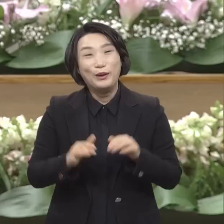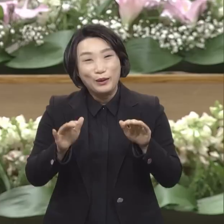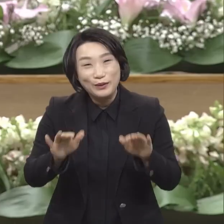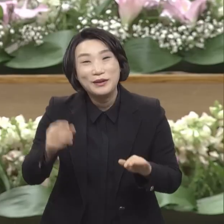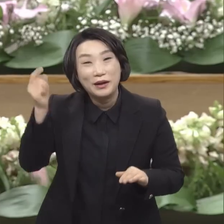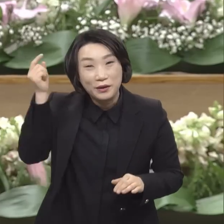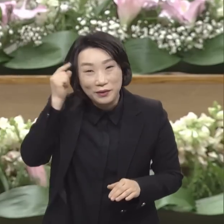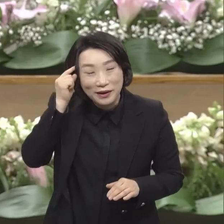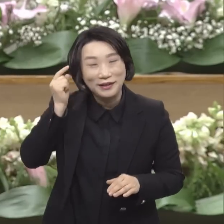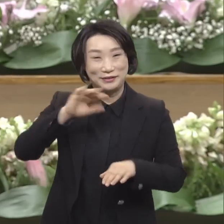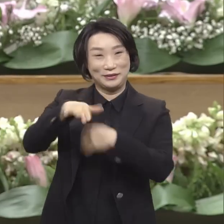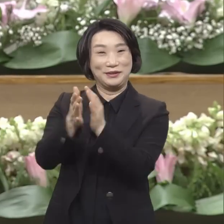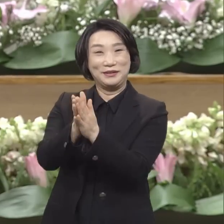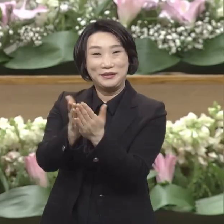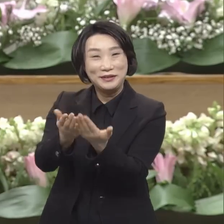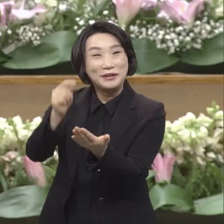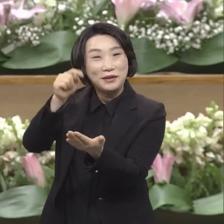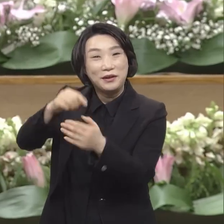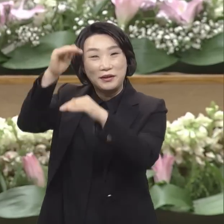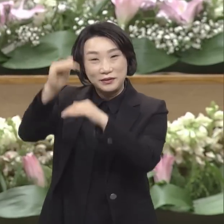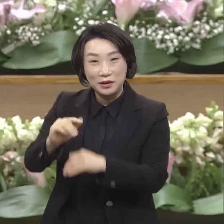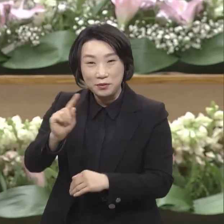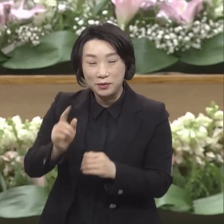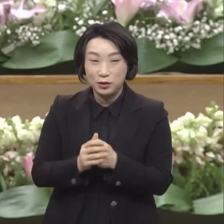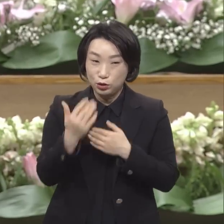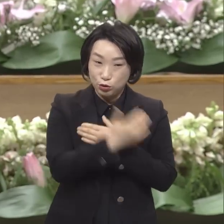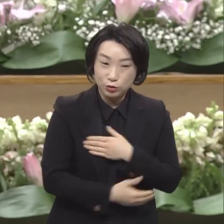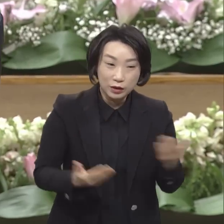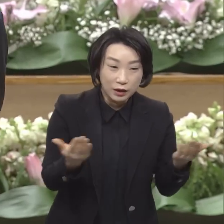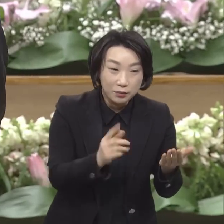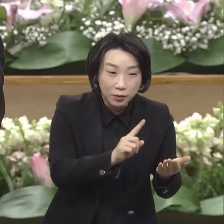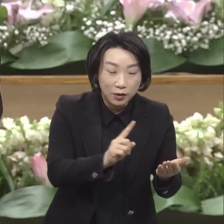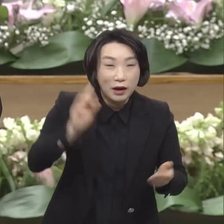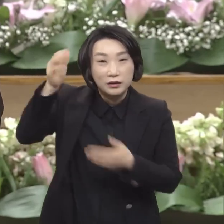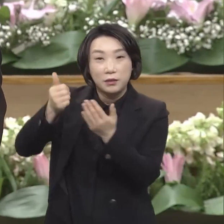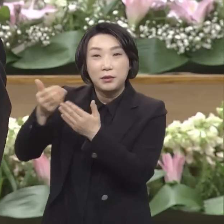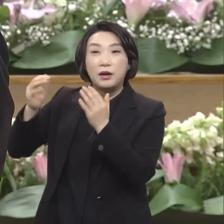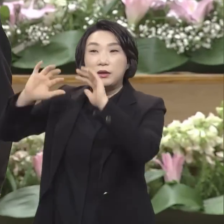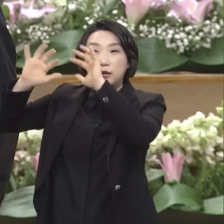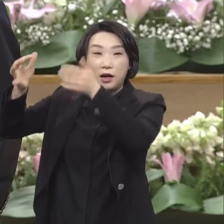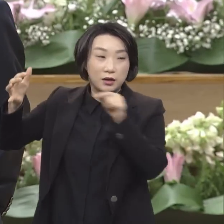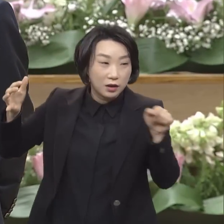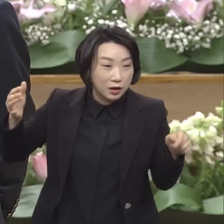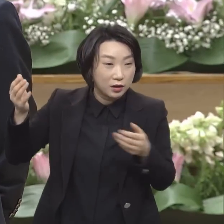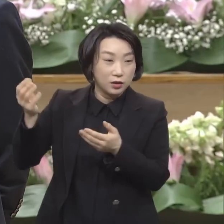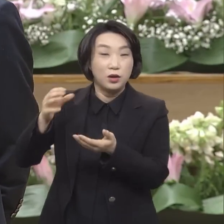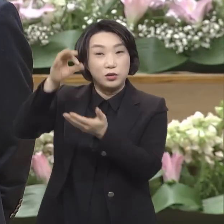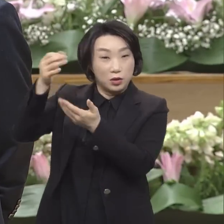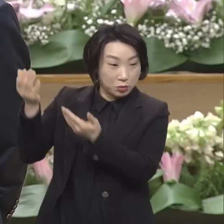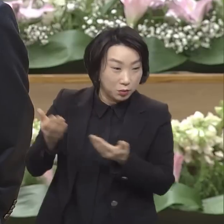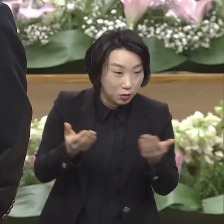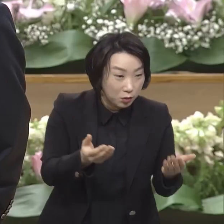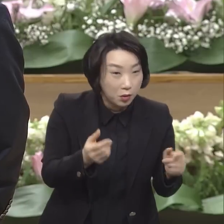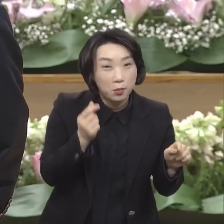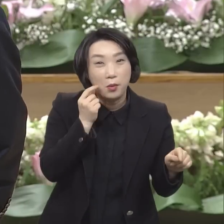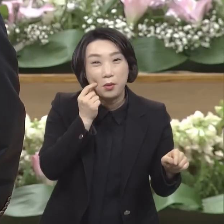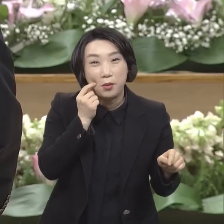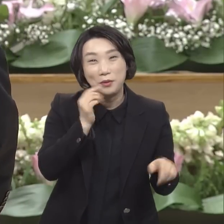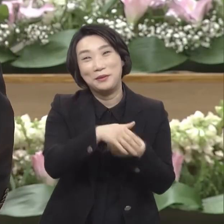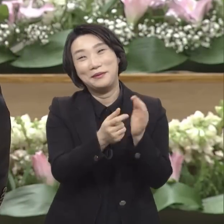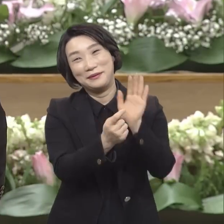어쩌자고 성경은 육체의 일은 하나님의 나라를 육으로 받지